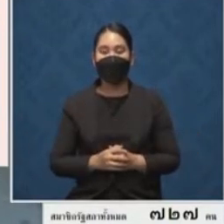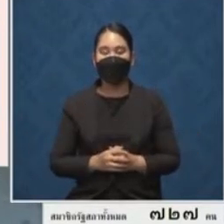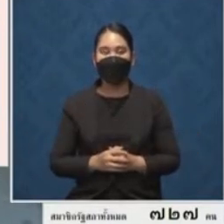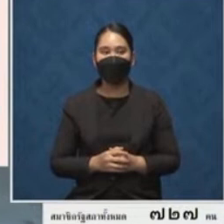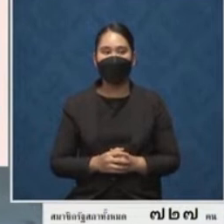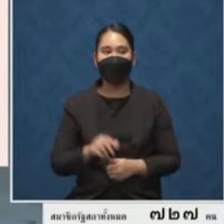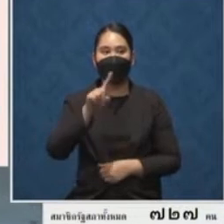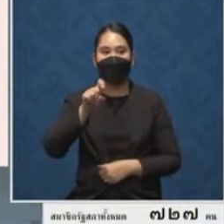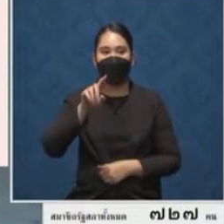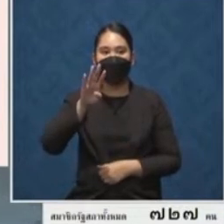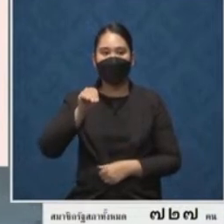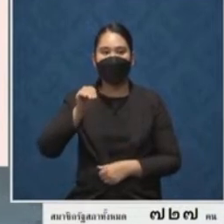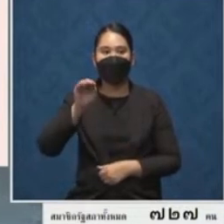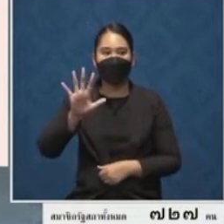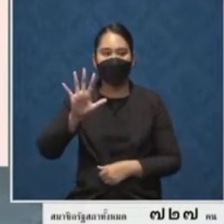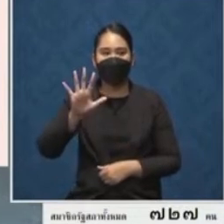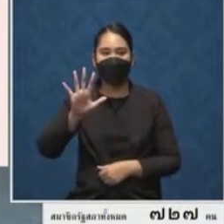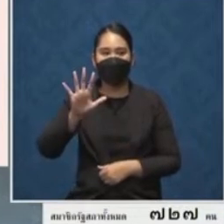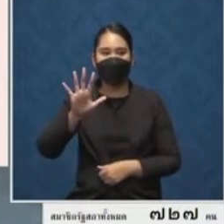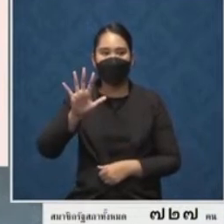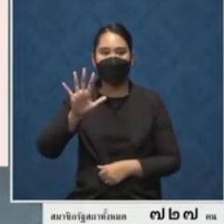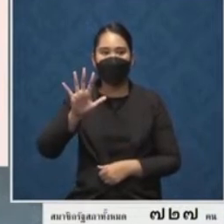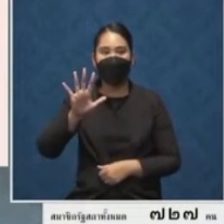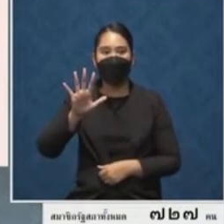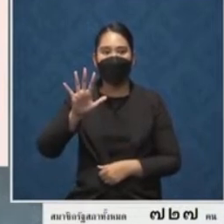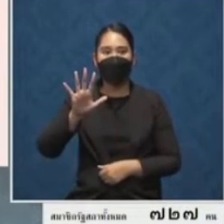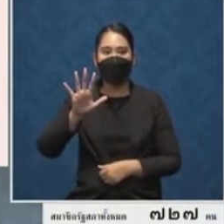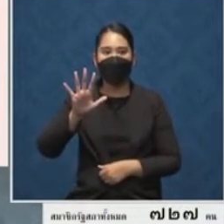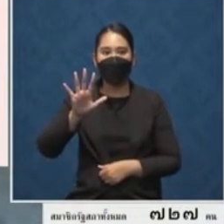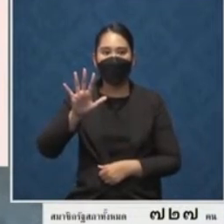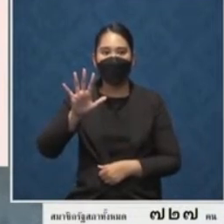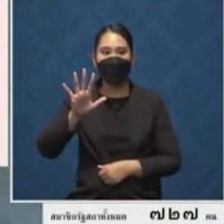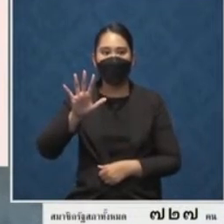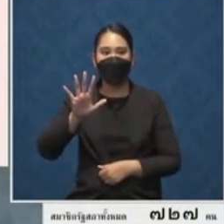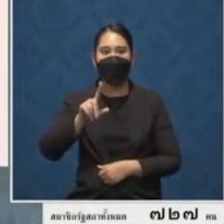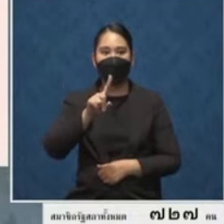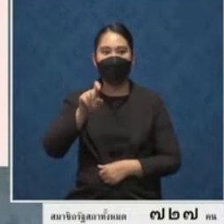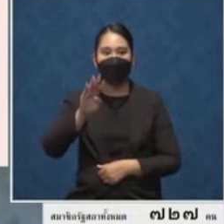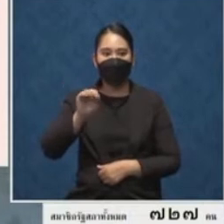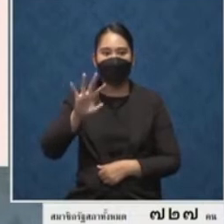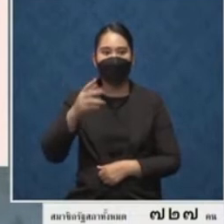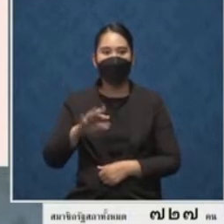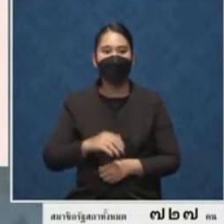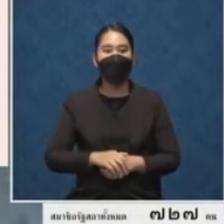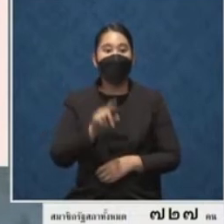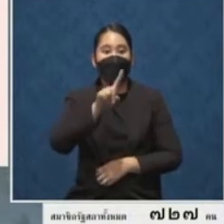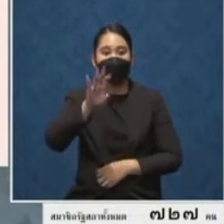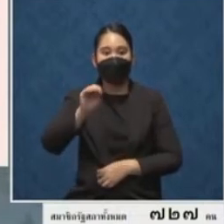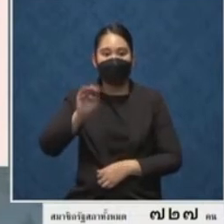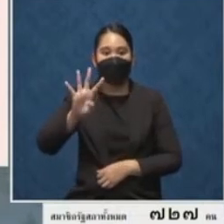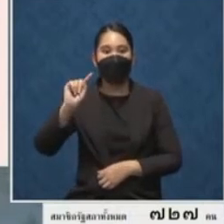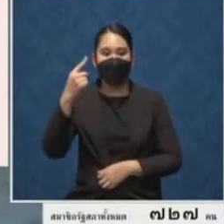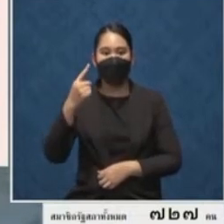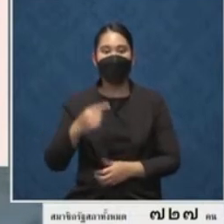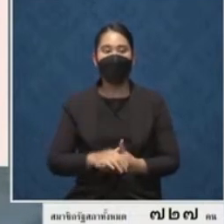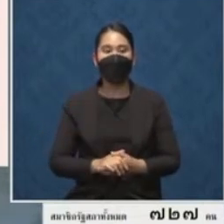145นายโชติวุฒิ114ขาดไปแล้วขออีกทีนะครับ144นายโชติพิพั